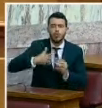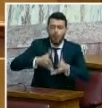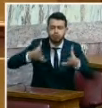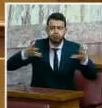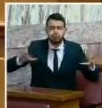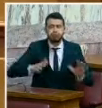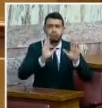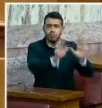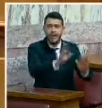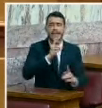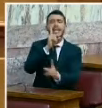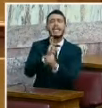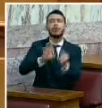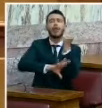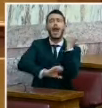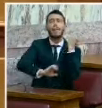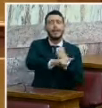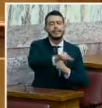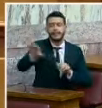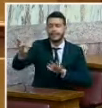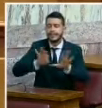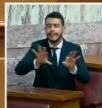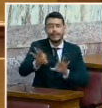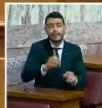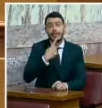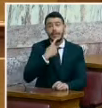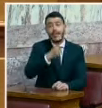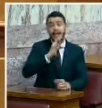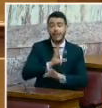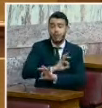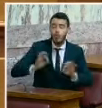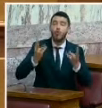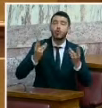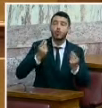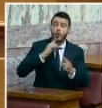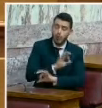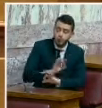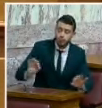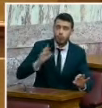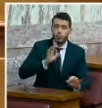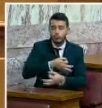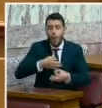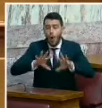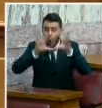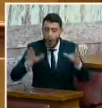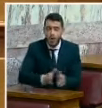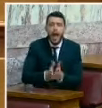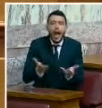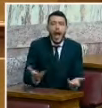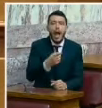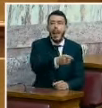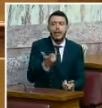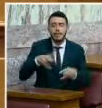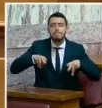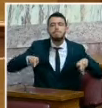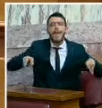με τους ειδικούς γραμματείς που διορίζετε δίθεν αξιοκρατικά, αλλά στην πραγματικότητα τους υποδεικνύετε με φωτογραφικές προκηρύξεις. Αυτοί